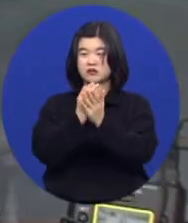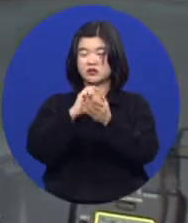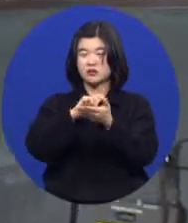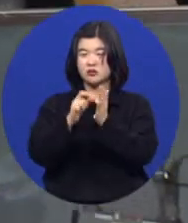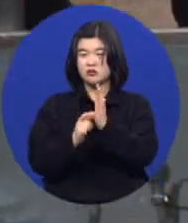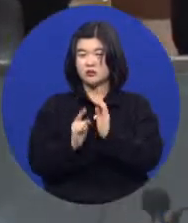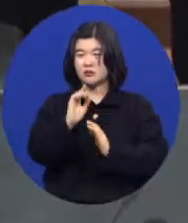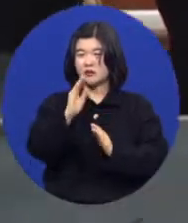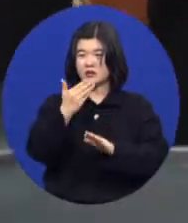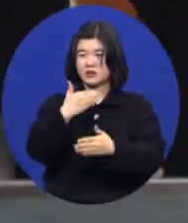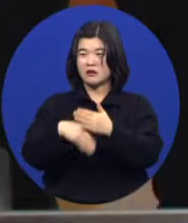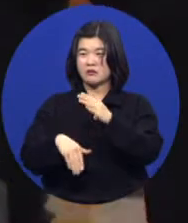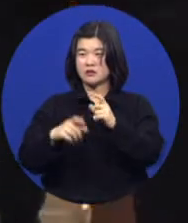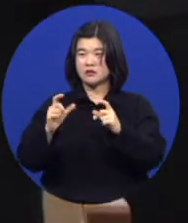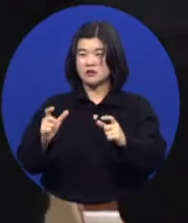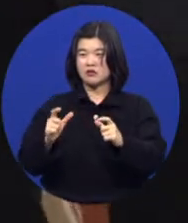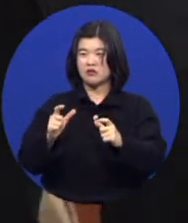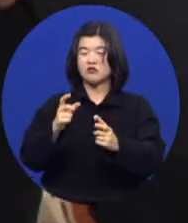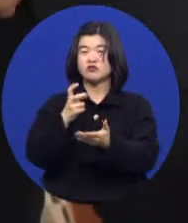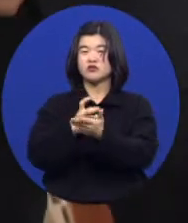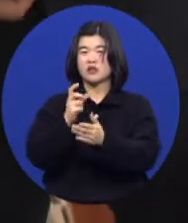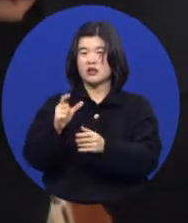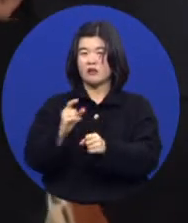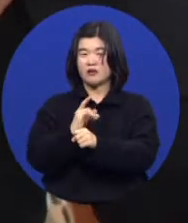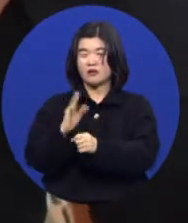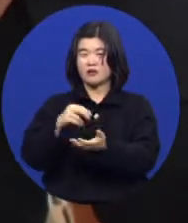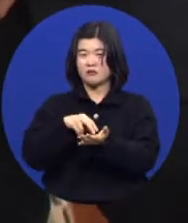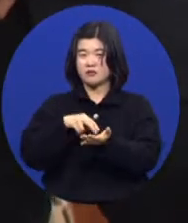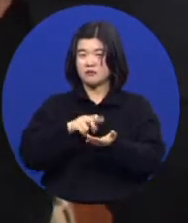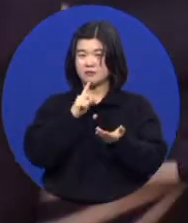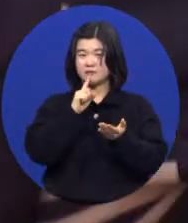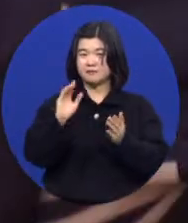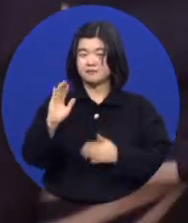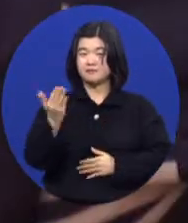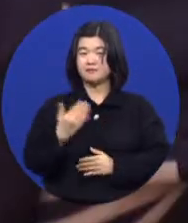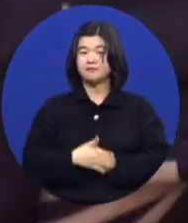높이고 나머지 지역은 규제를 강화해야 한다는 입장을 내놨습니다.